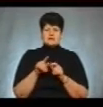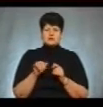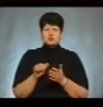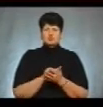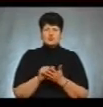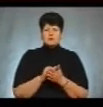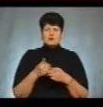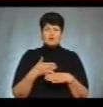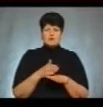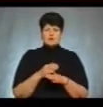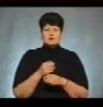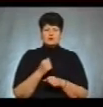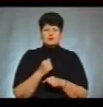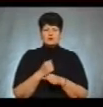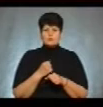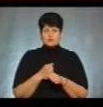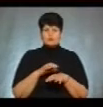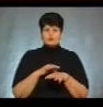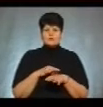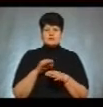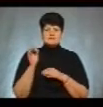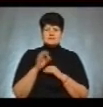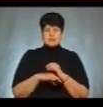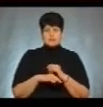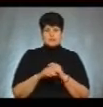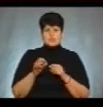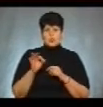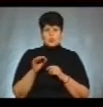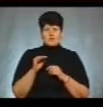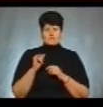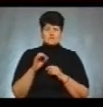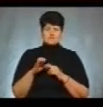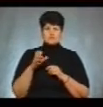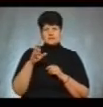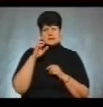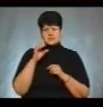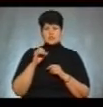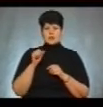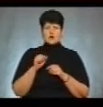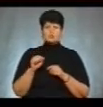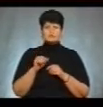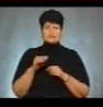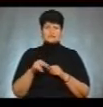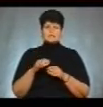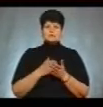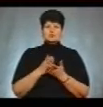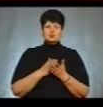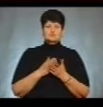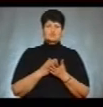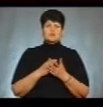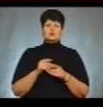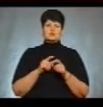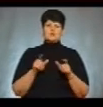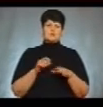про поділ доріг проводив Західний офіс Держаудитслужби. Власне, Держаудитслужба встановила, що балансоутримувачем доріг та установою,